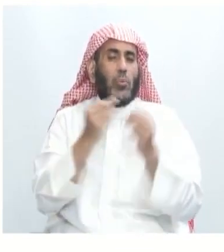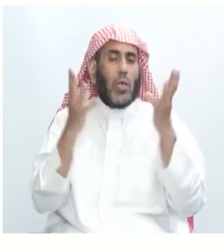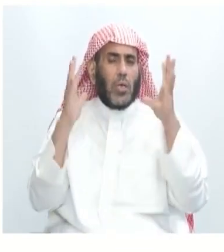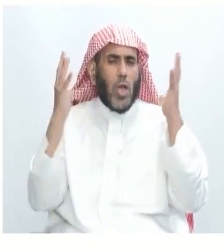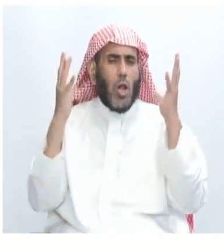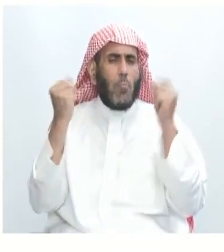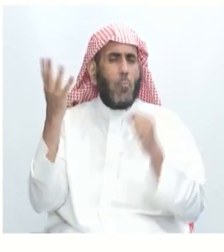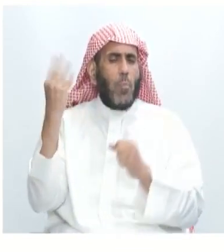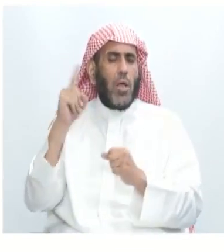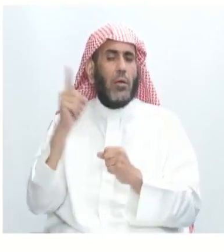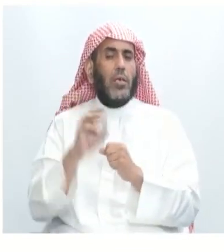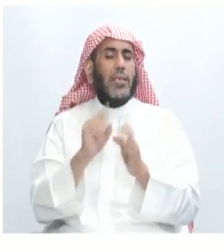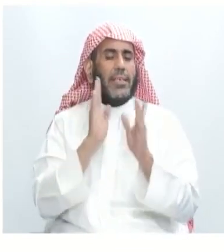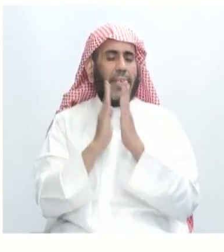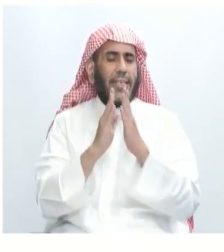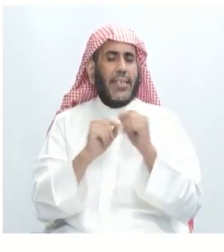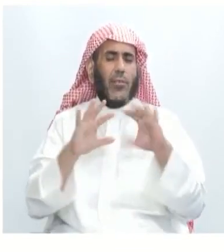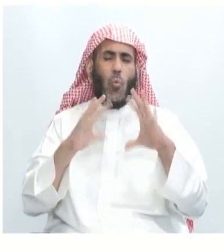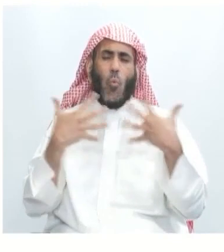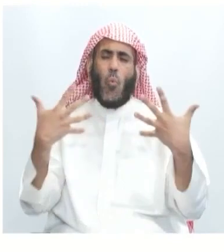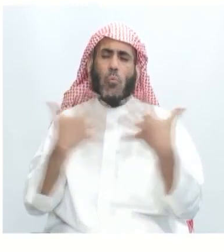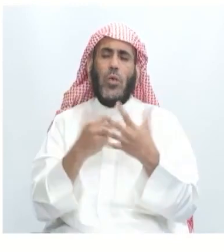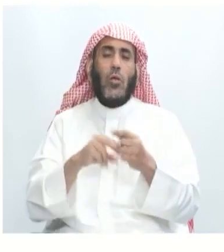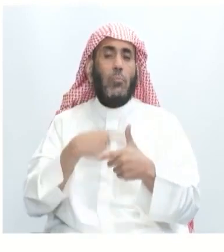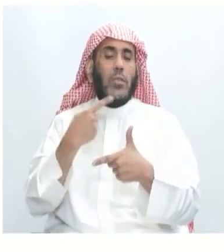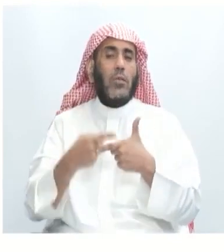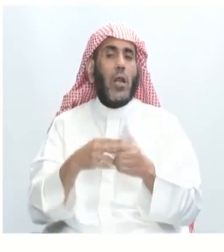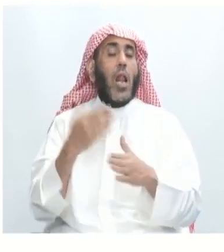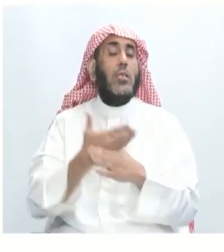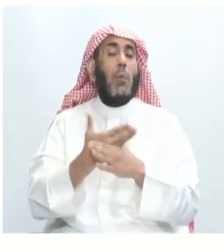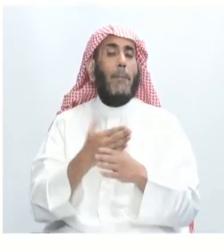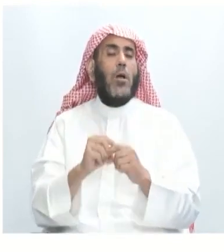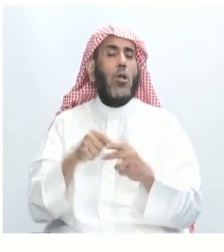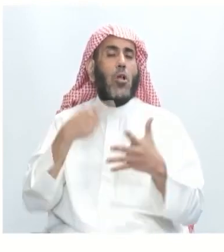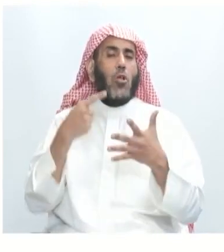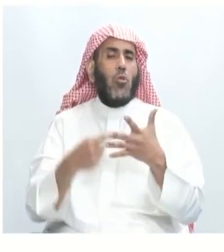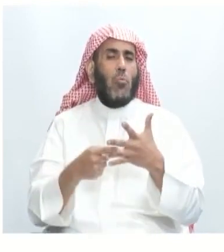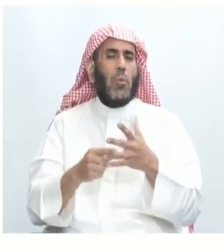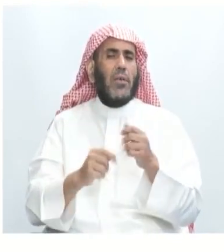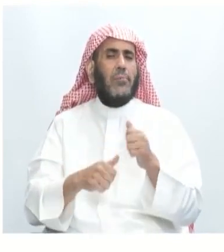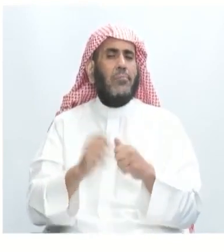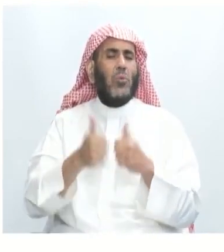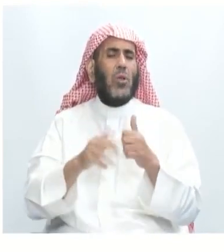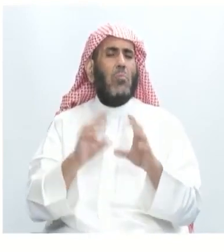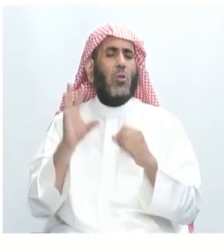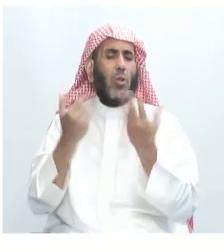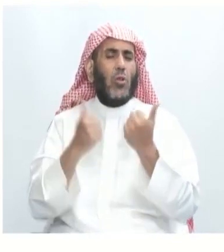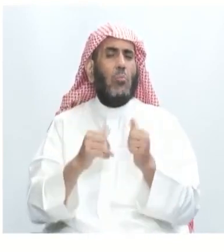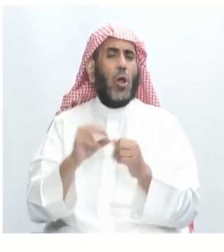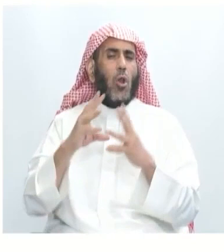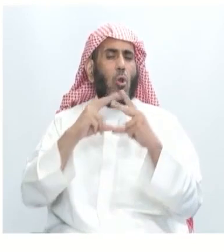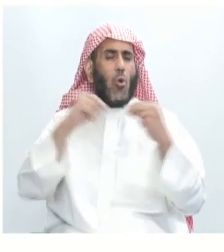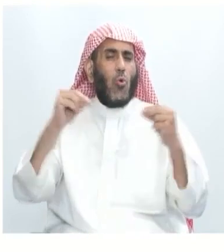قد عرفتها هنا تحديد مشكله ثم تذكر بعد ذلك الاسباب ثم تقييم الحلول ثم تقييم الحلول